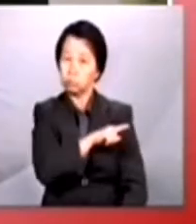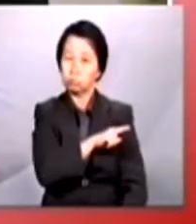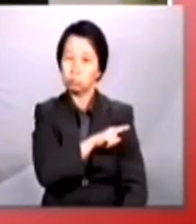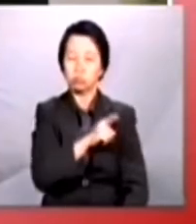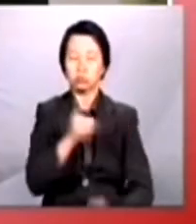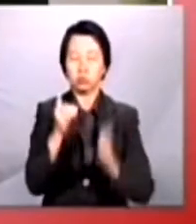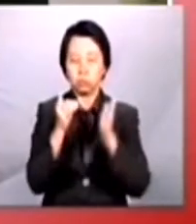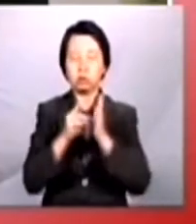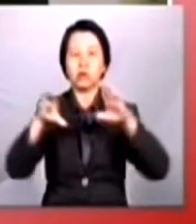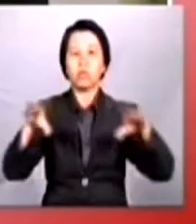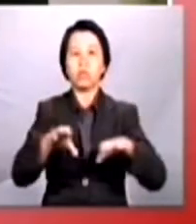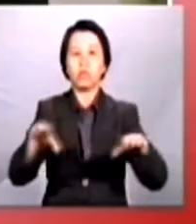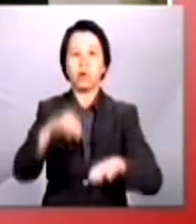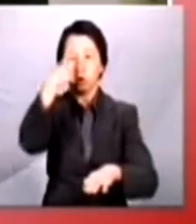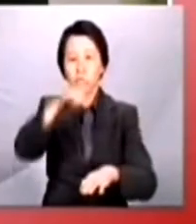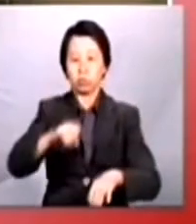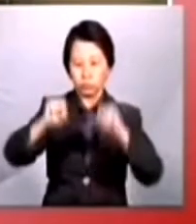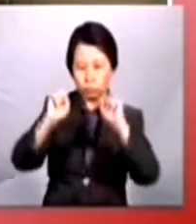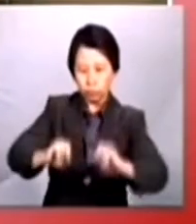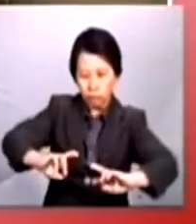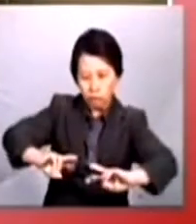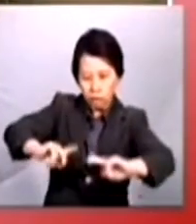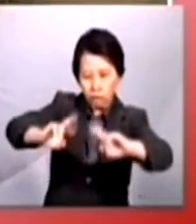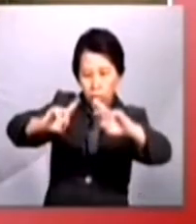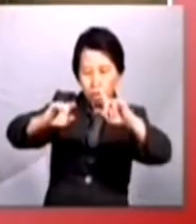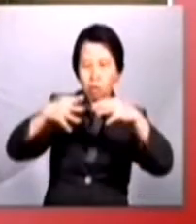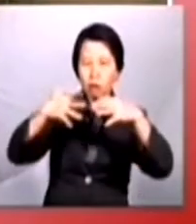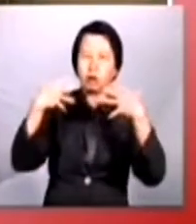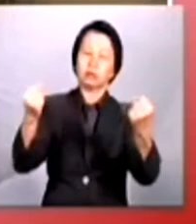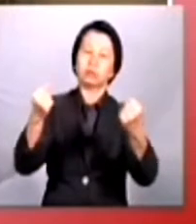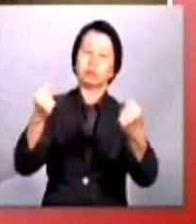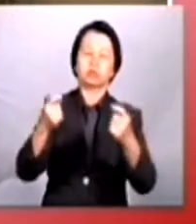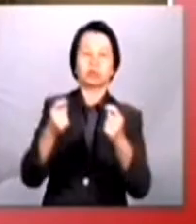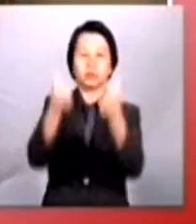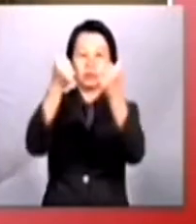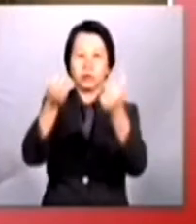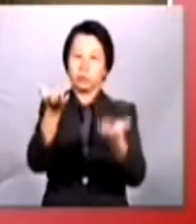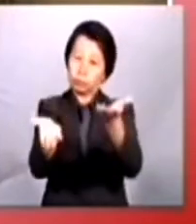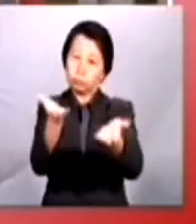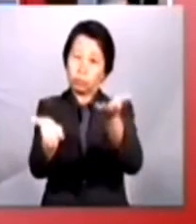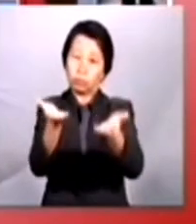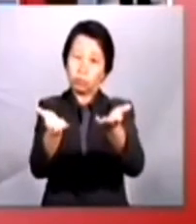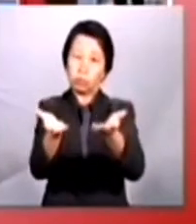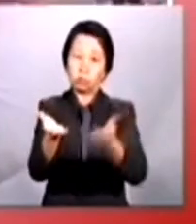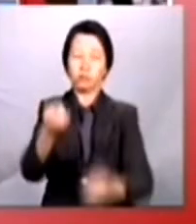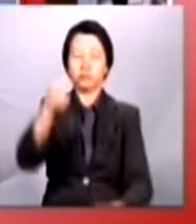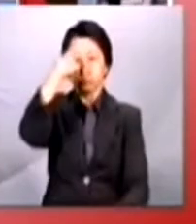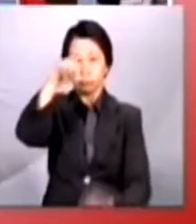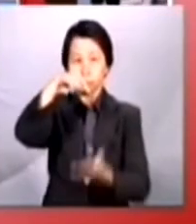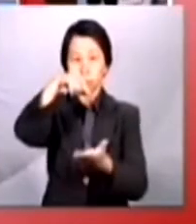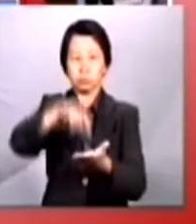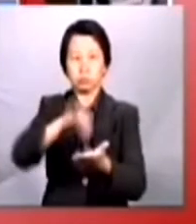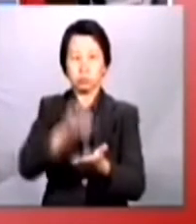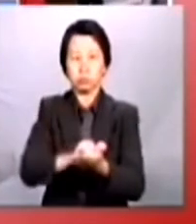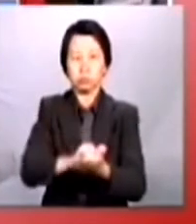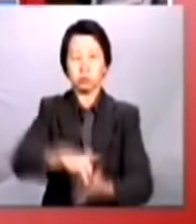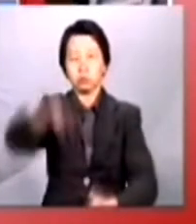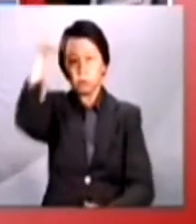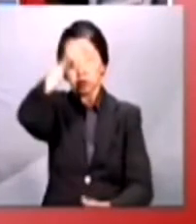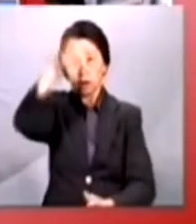diambil bagi memulihkan keadaan secepat mungkin dan untuk itu kerajaan